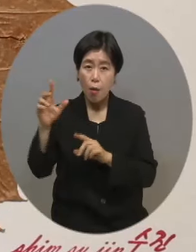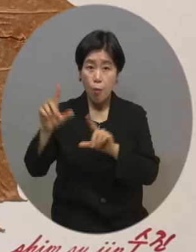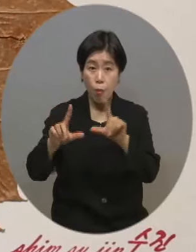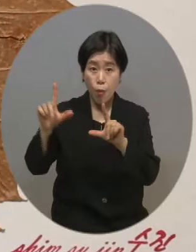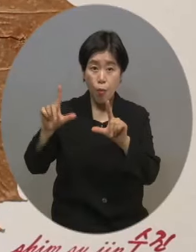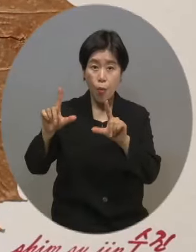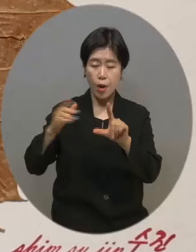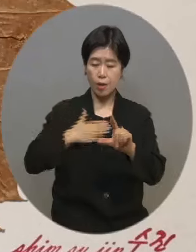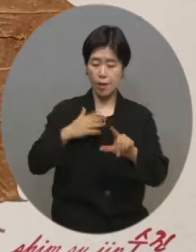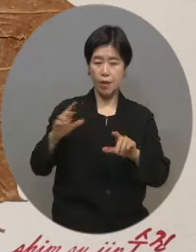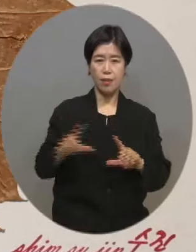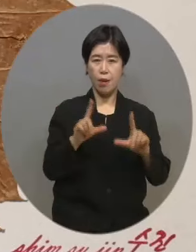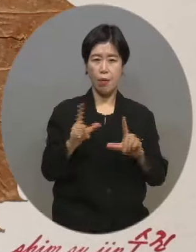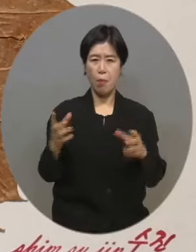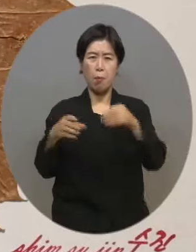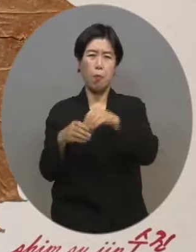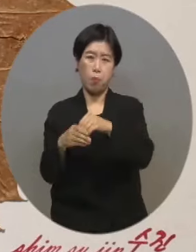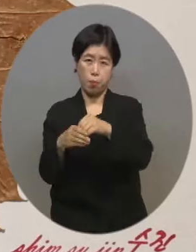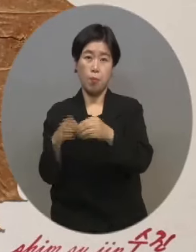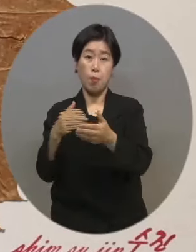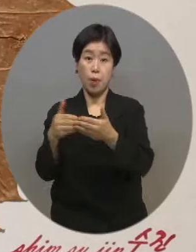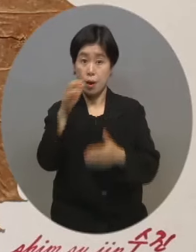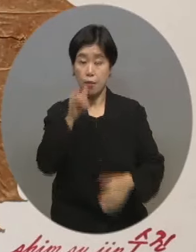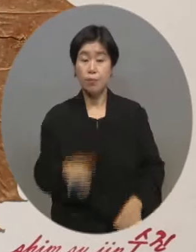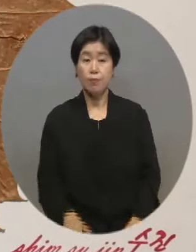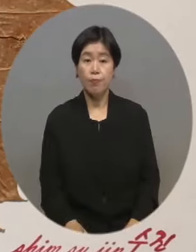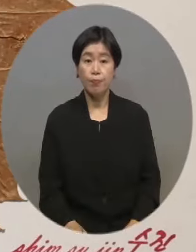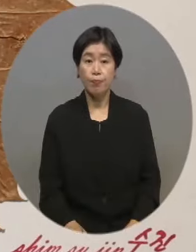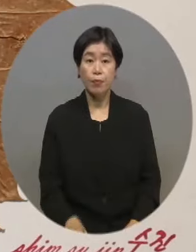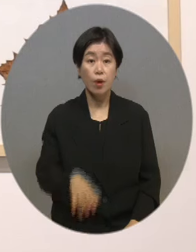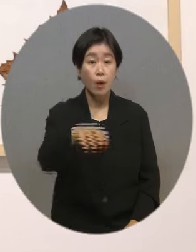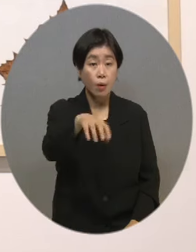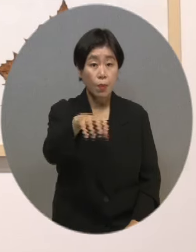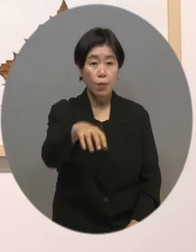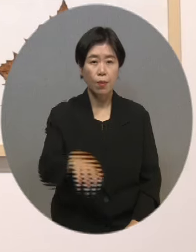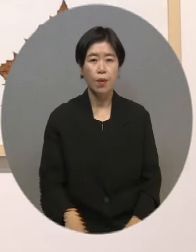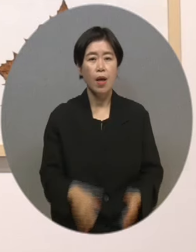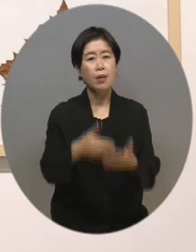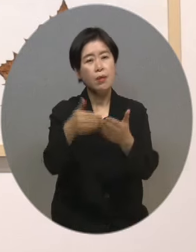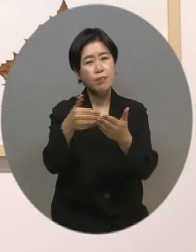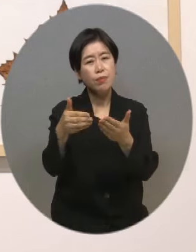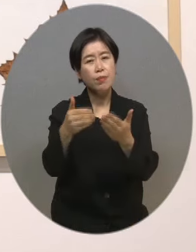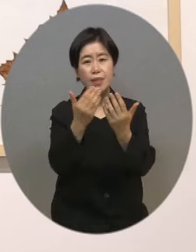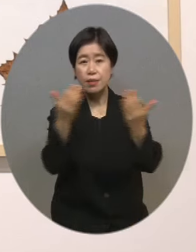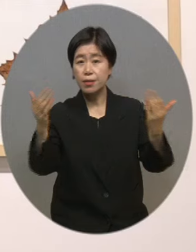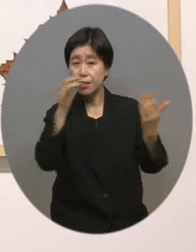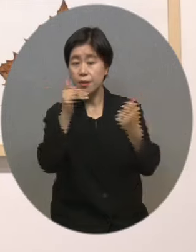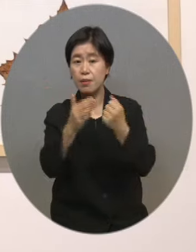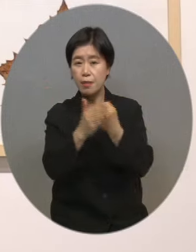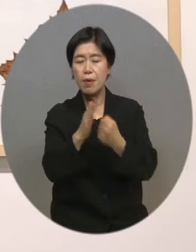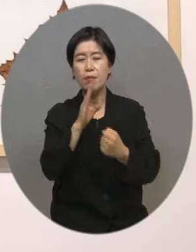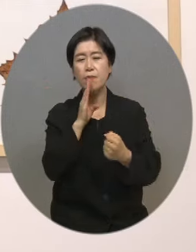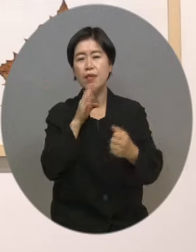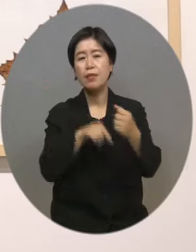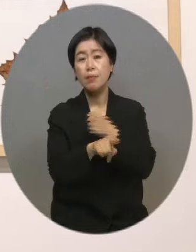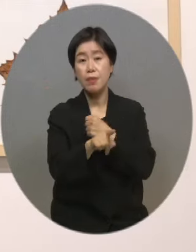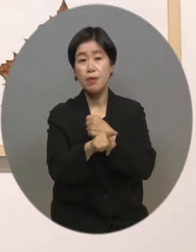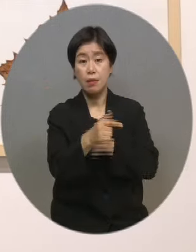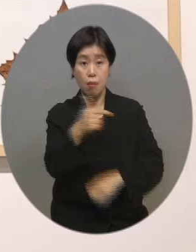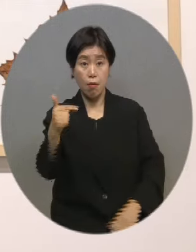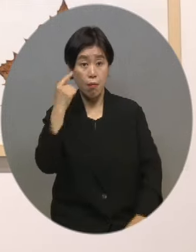오려냈습니다. 북녘 고향을 앞에 둔 오두산 통일전망대에서의 작품 전시라 의미가 남다릅니다.